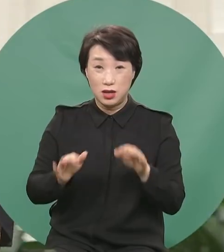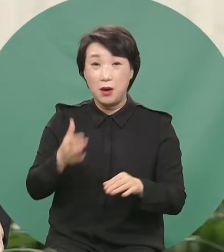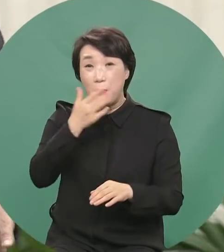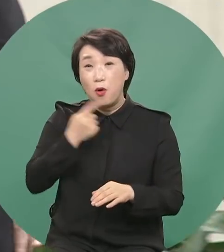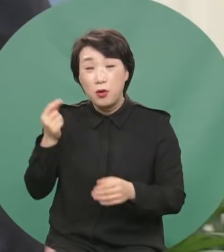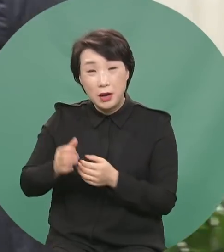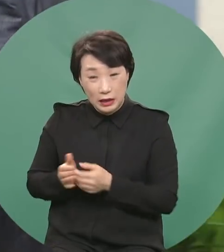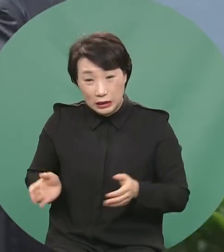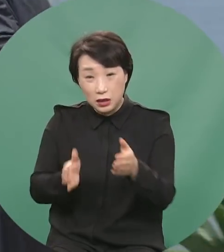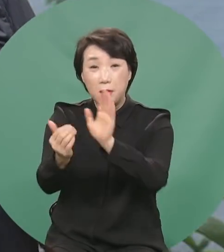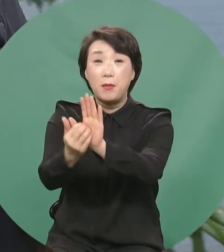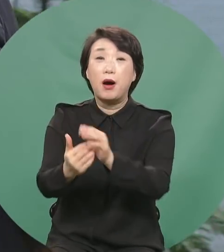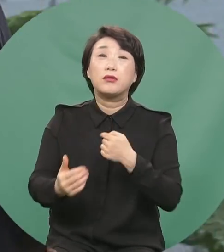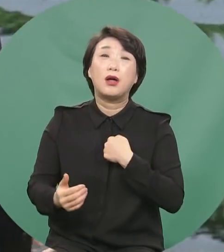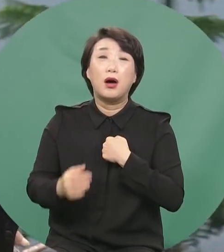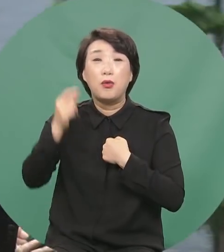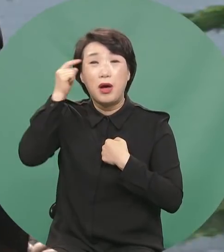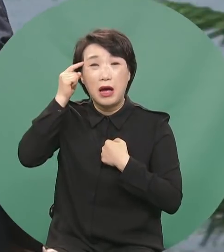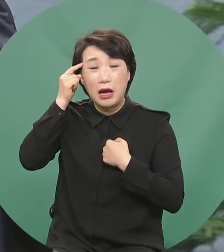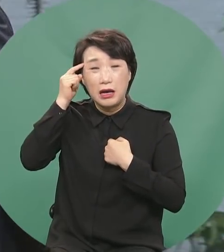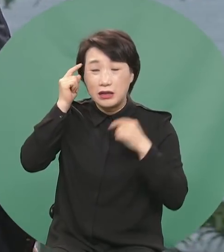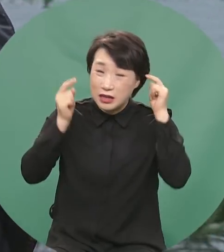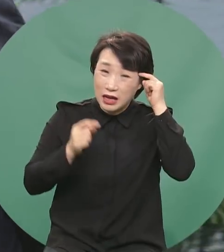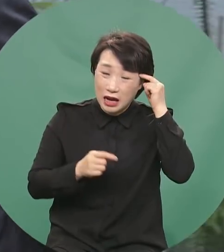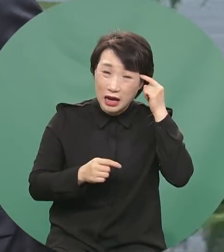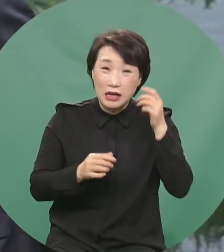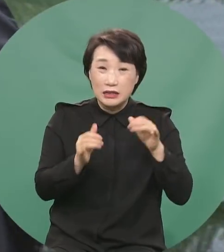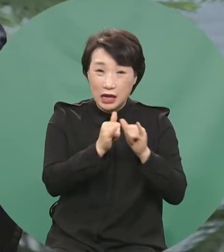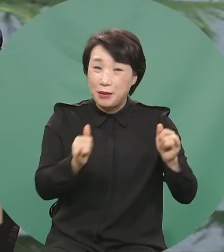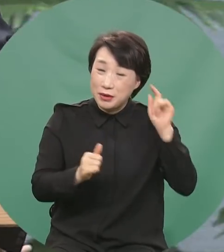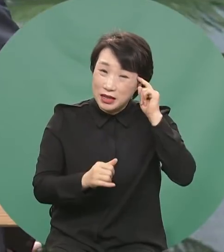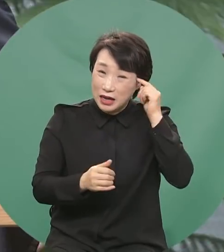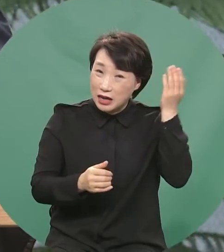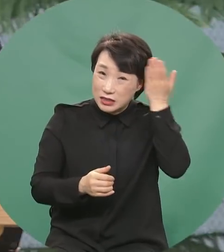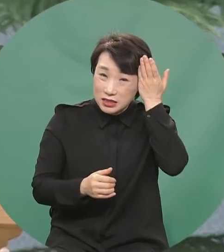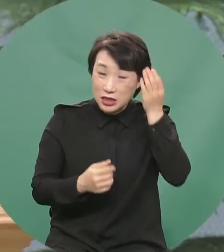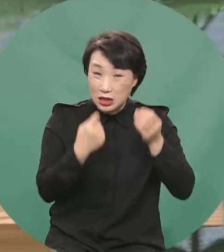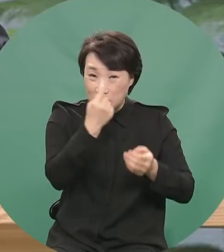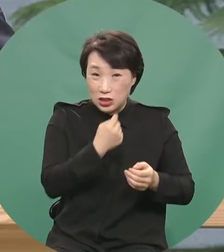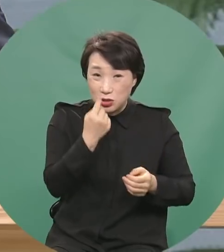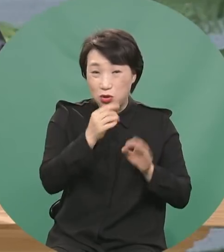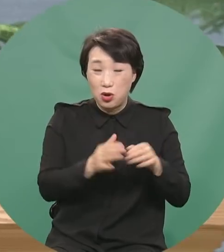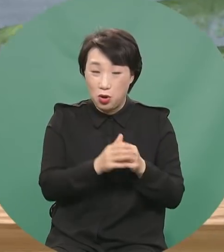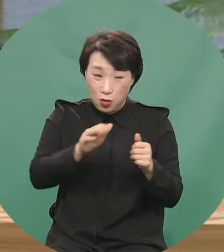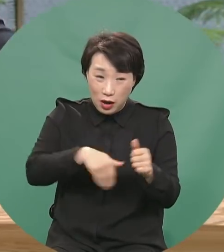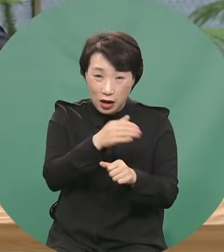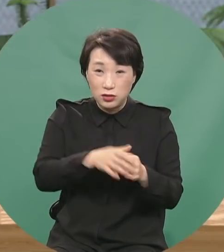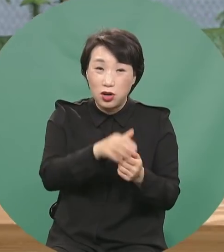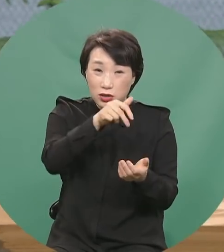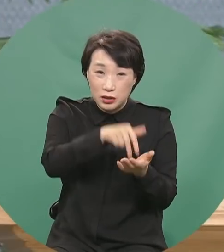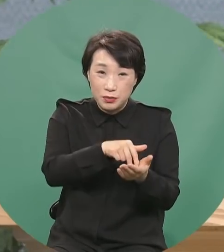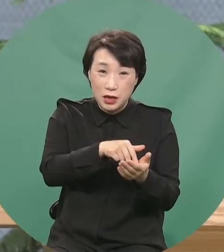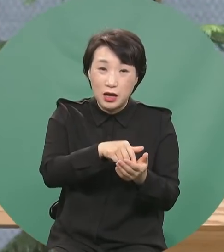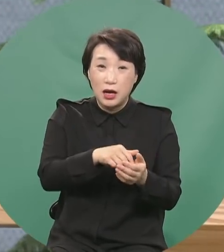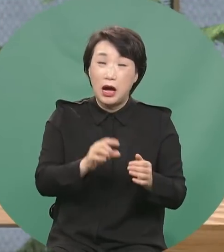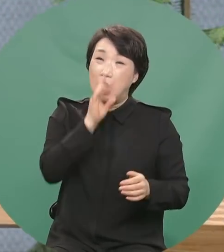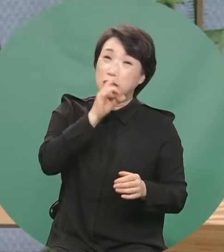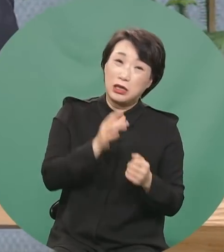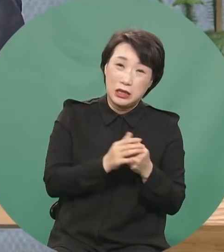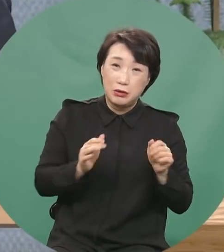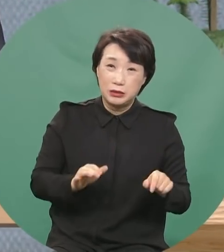왜 가로막고 있느냐? 얄팍한 내 인간의 상식과 지식과 이론과 환경과 현실과 상황이 안